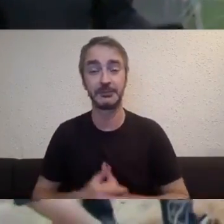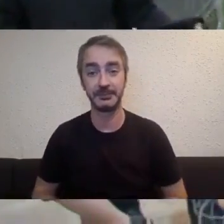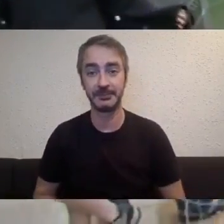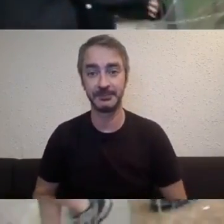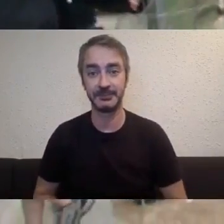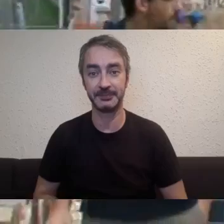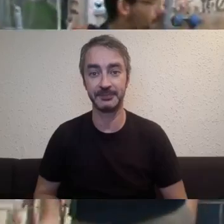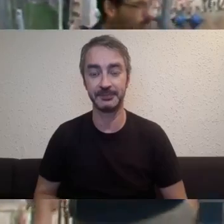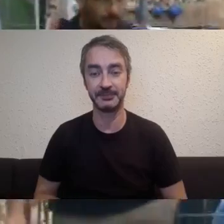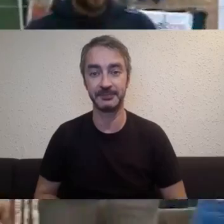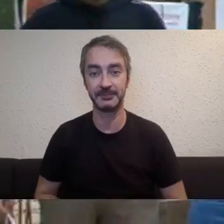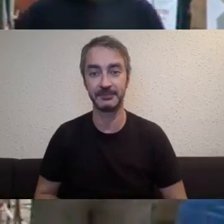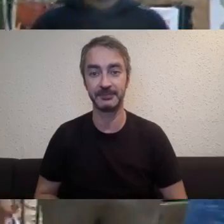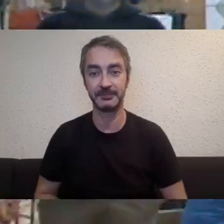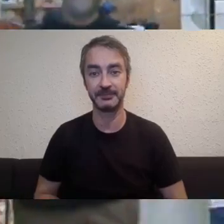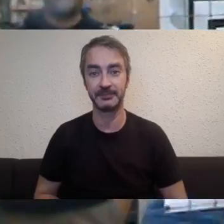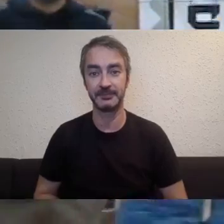I ja està.